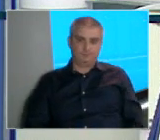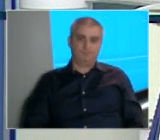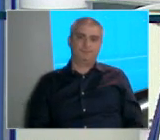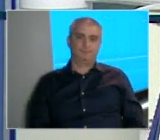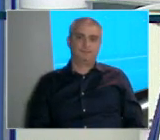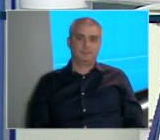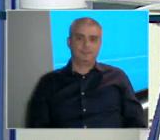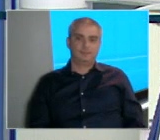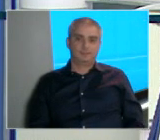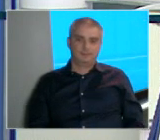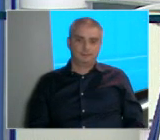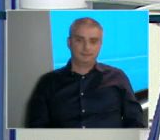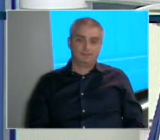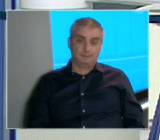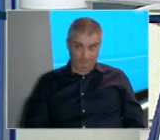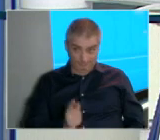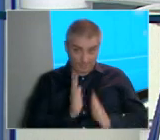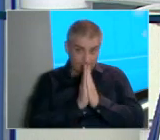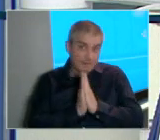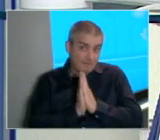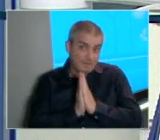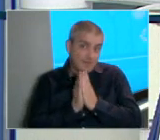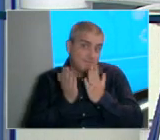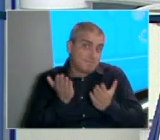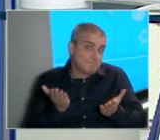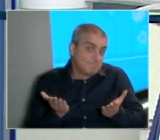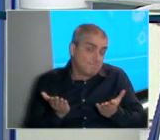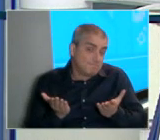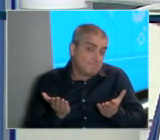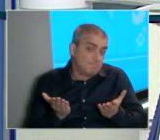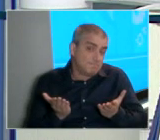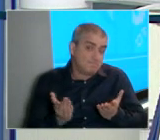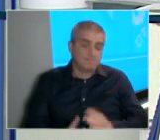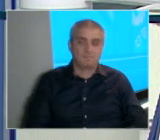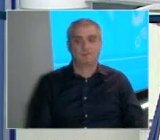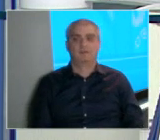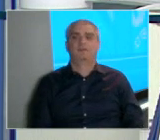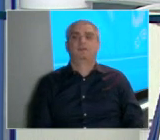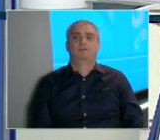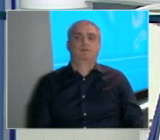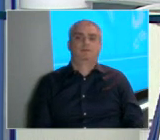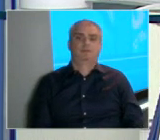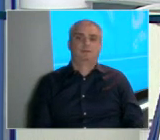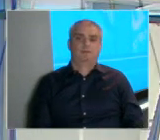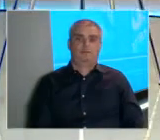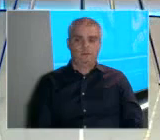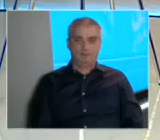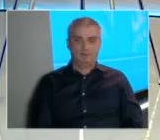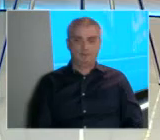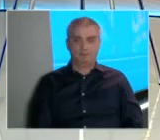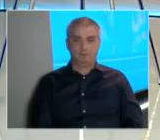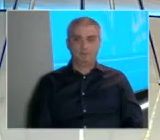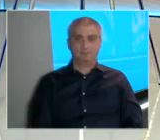עליו. האם זו תקווה של רוני גורדון? או רון גורדון? רוני. בישראל היום? לא